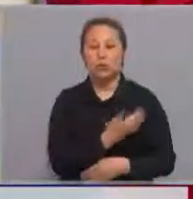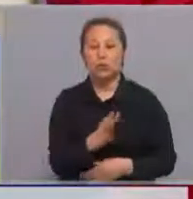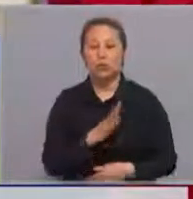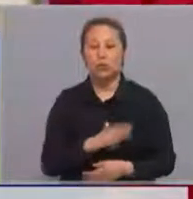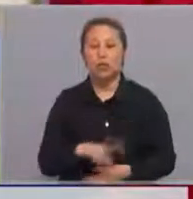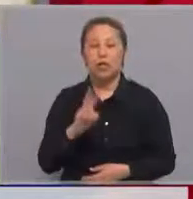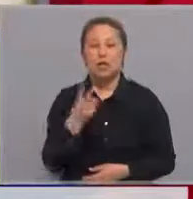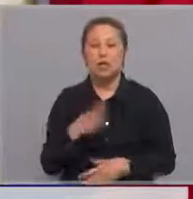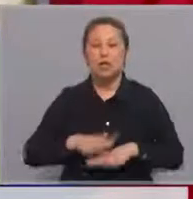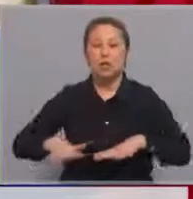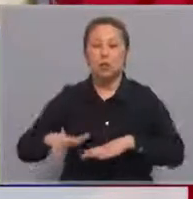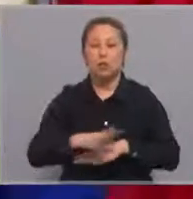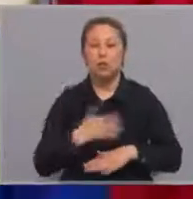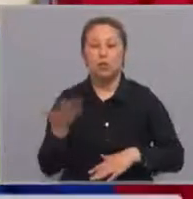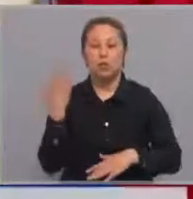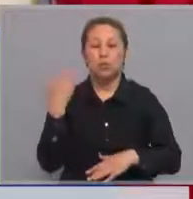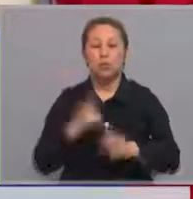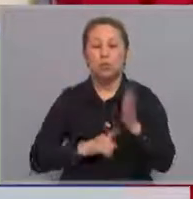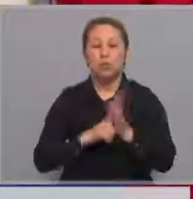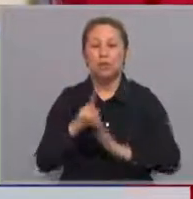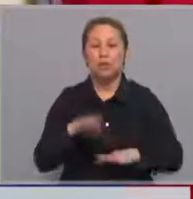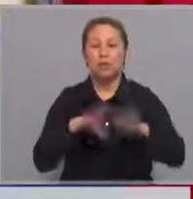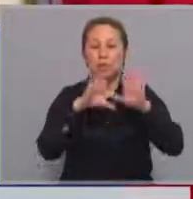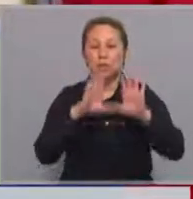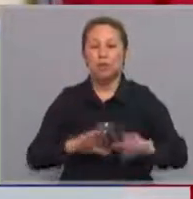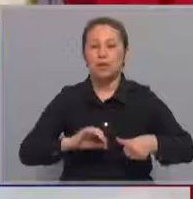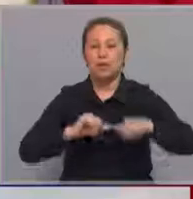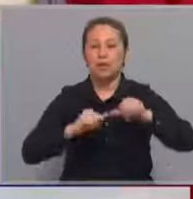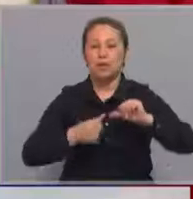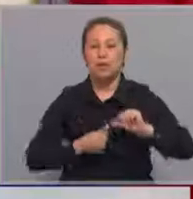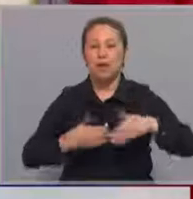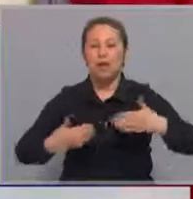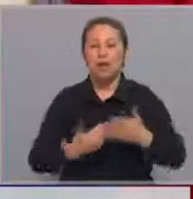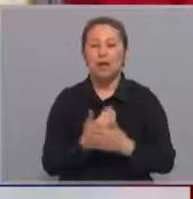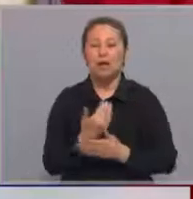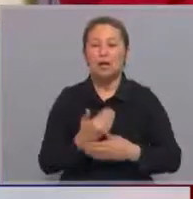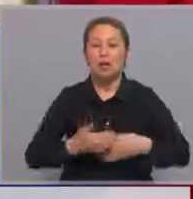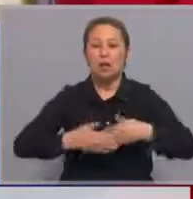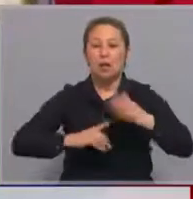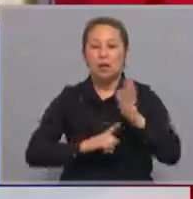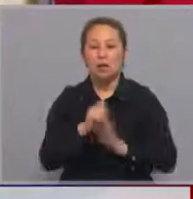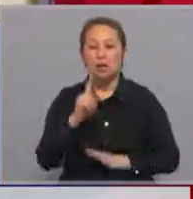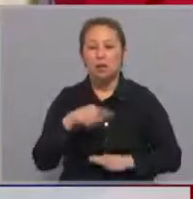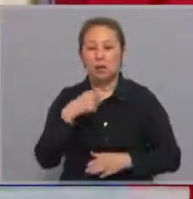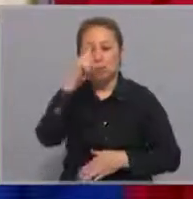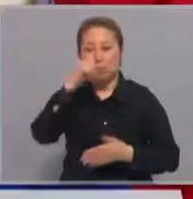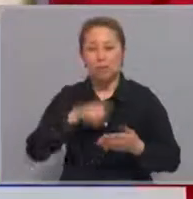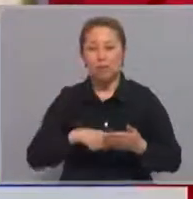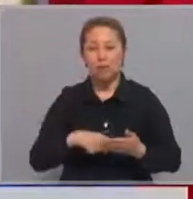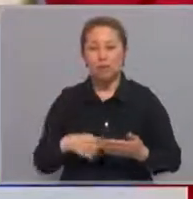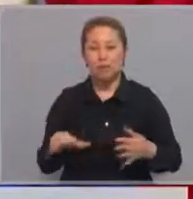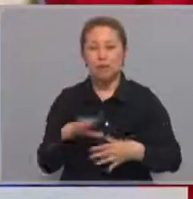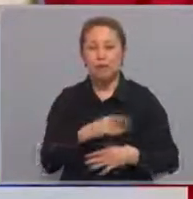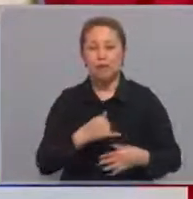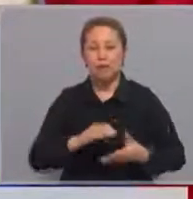қос өңірдің бағзыдан қалыптасқан рухани үндестігінің қайта жаңғыруы деп білу керек. Барлық бағыттағы